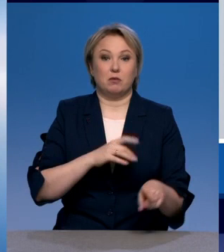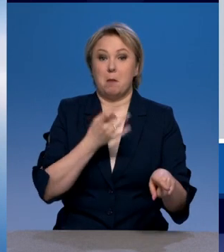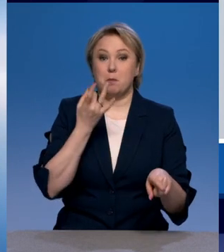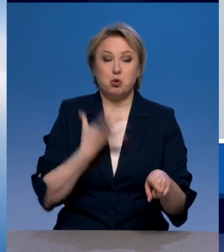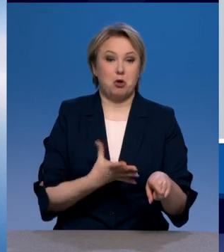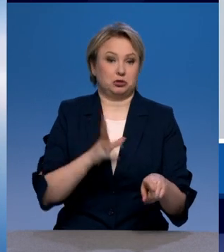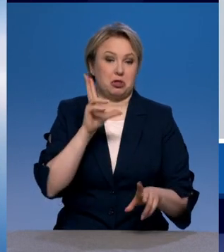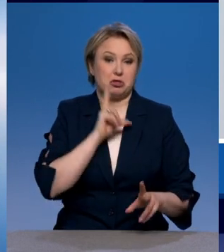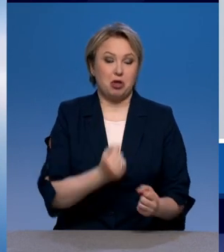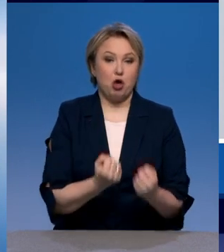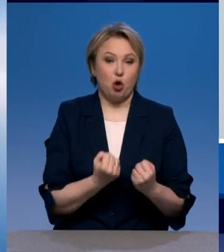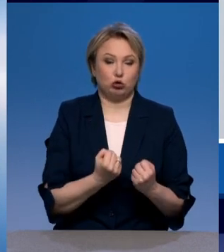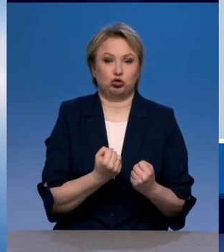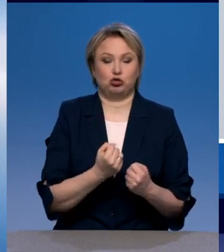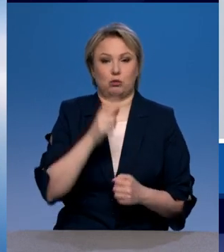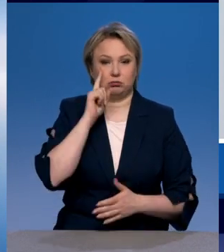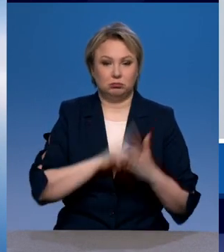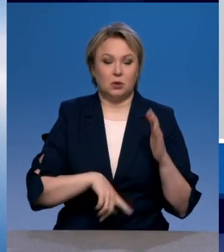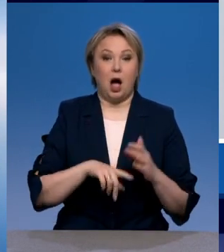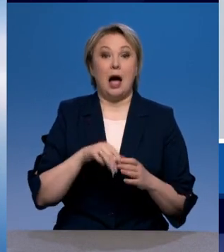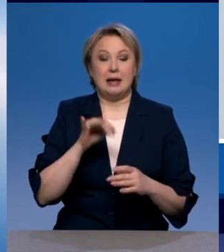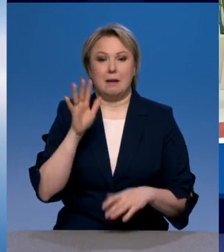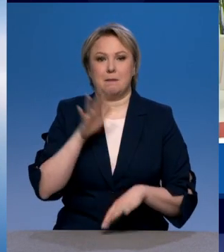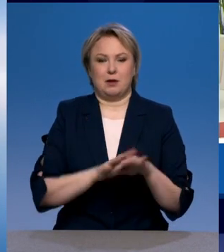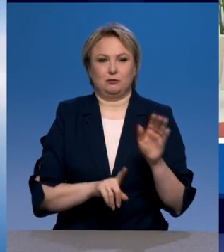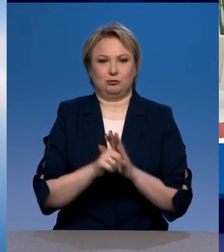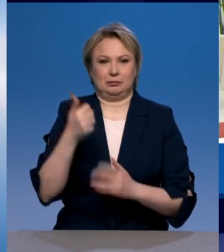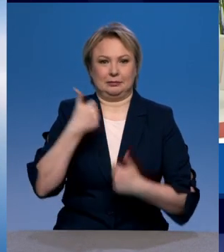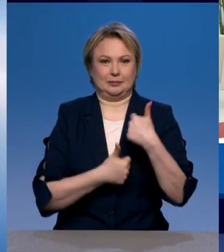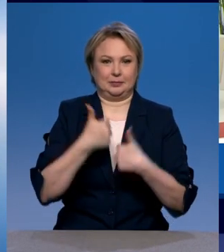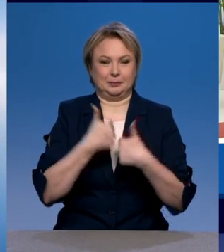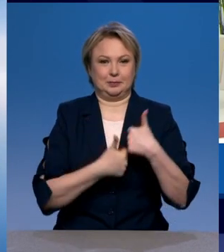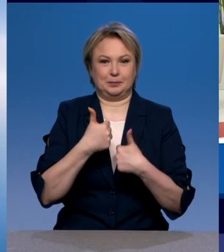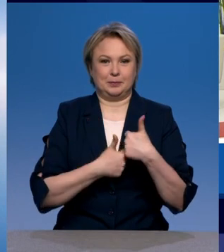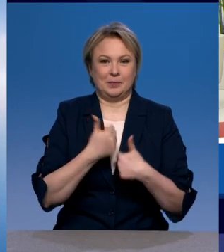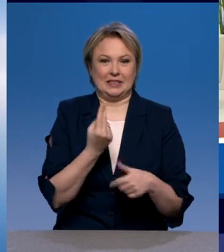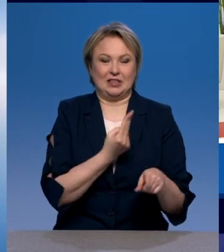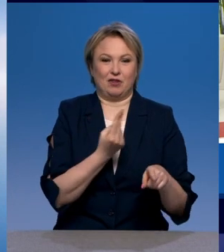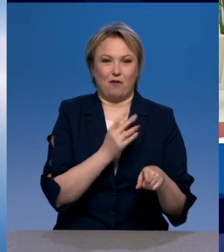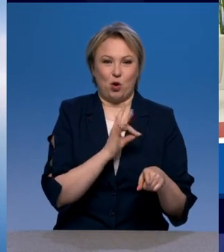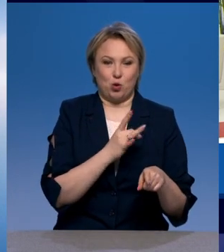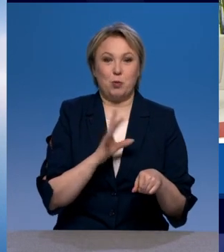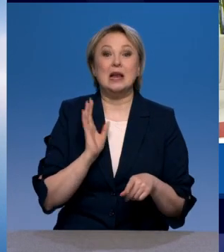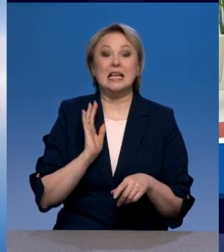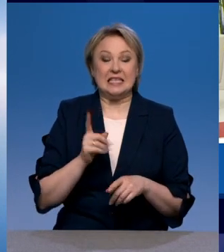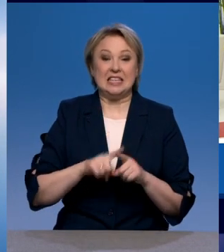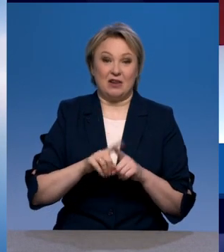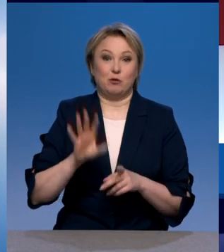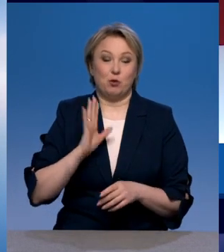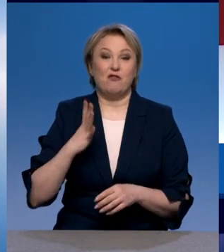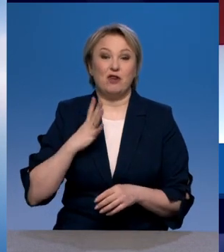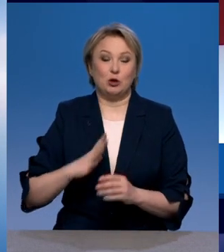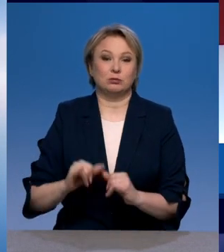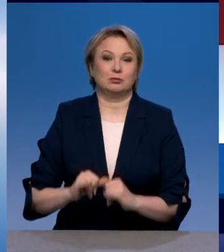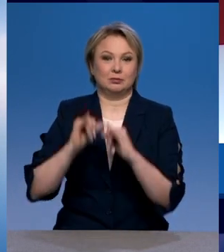надежности, банки, конечно же, вступят в конкуренцию с цифровым рублем и, скорее всего, будут вынуждены повышать ставки по